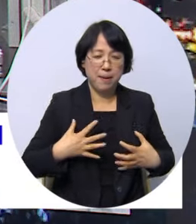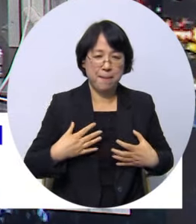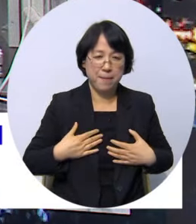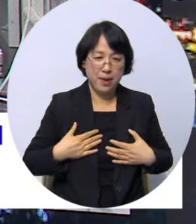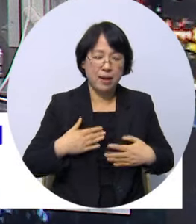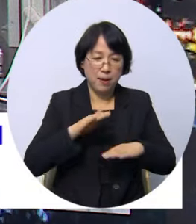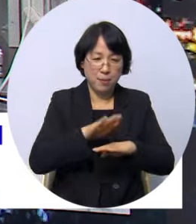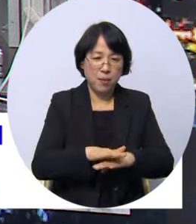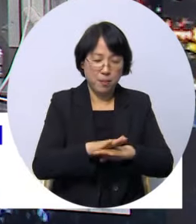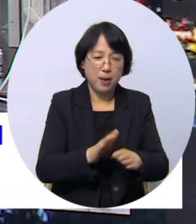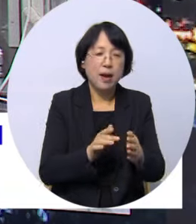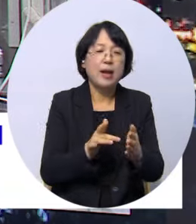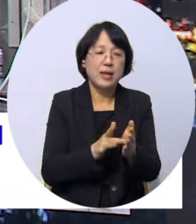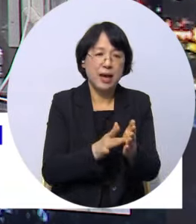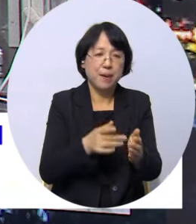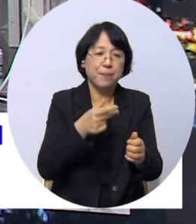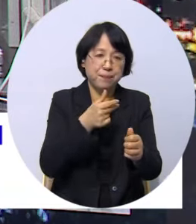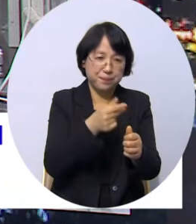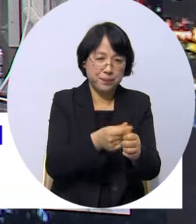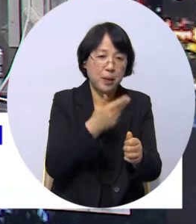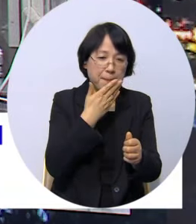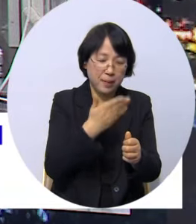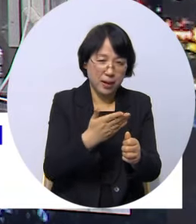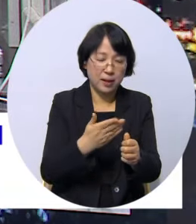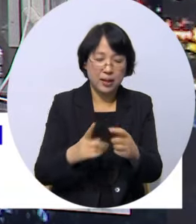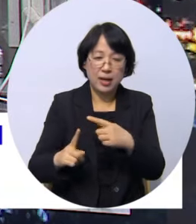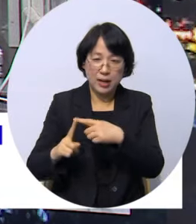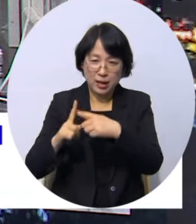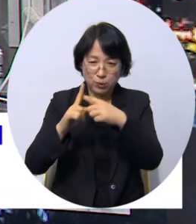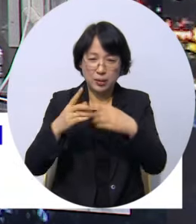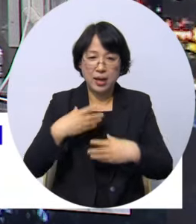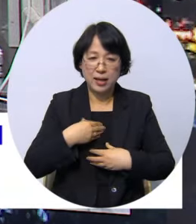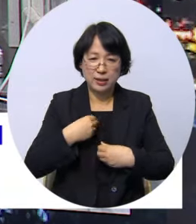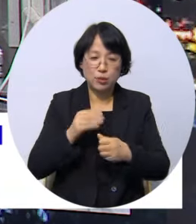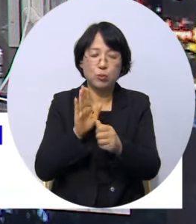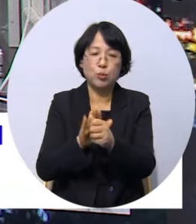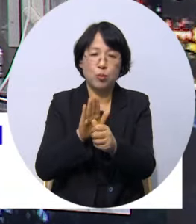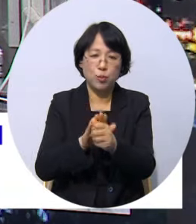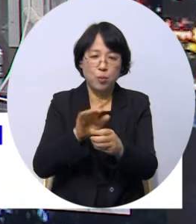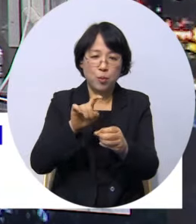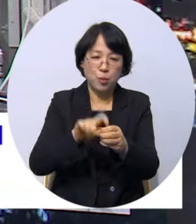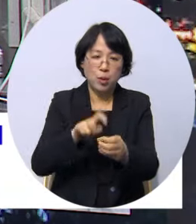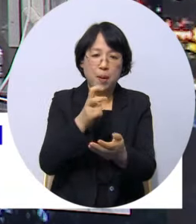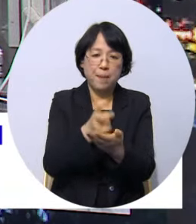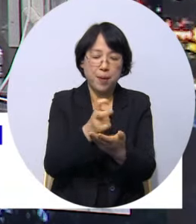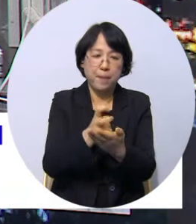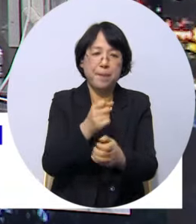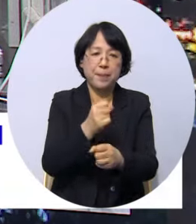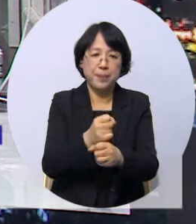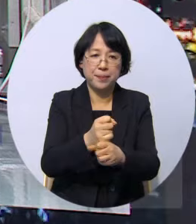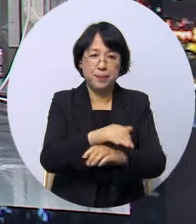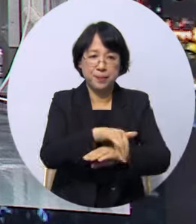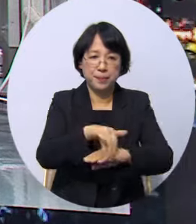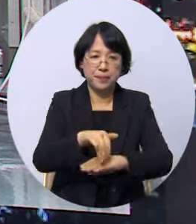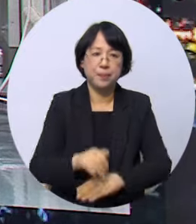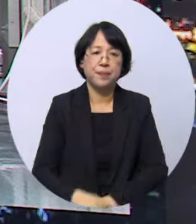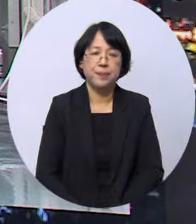정부는 아울러 이들 간호사의 법적 안정성을 강화하기 위한 제도화를 추진하기로 했습니다 최양은